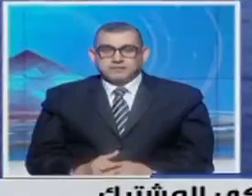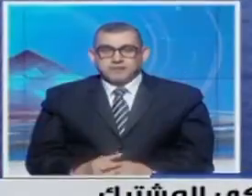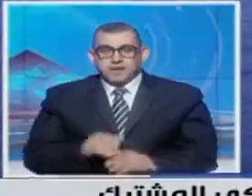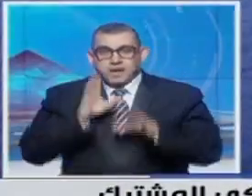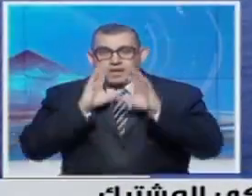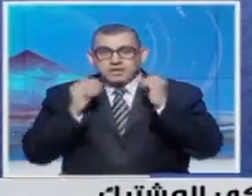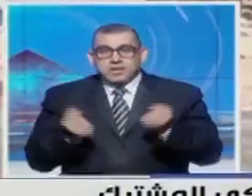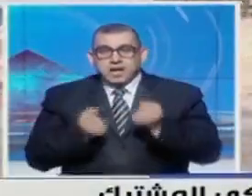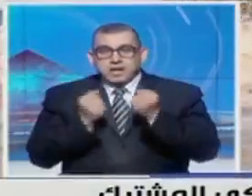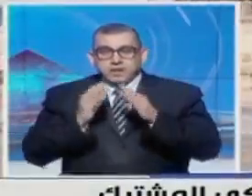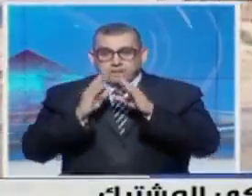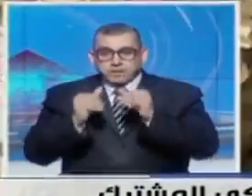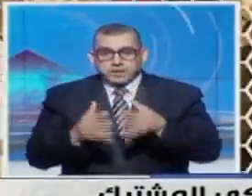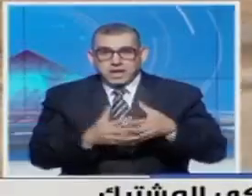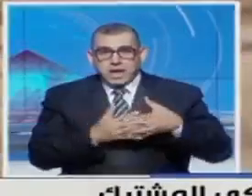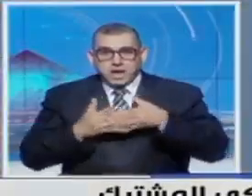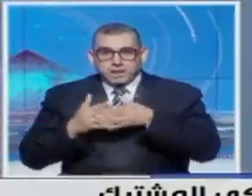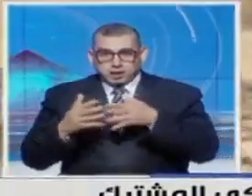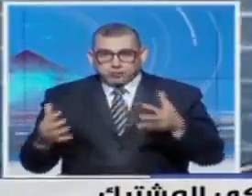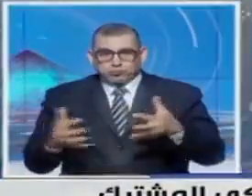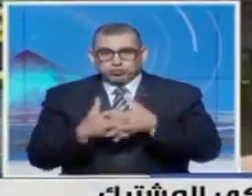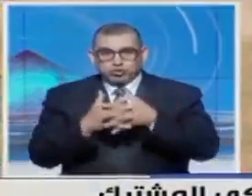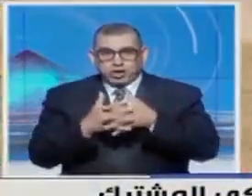التدريب المصري الأمريكي المشترك